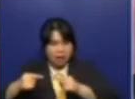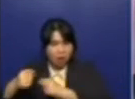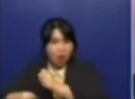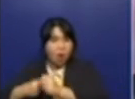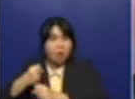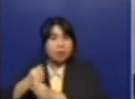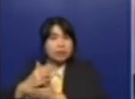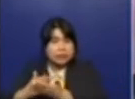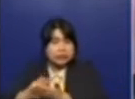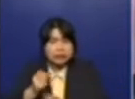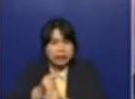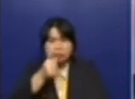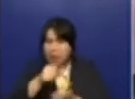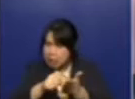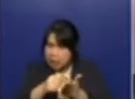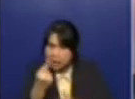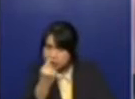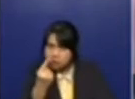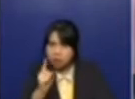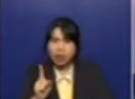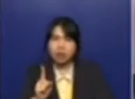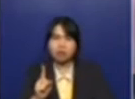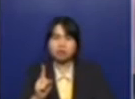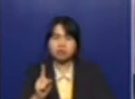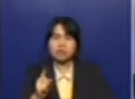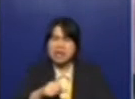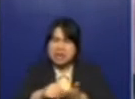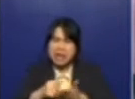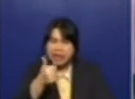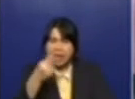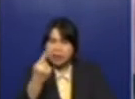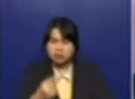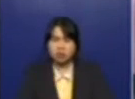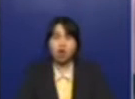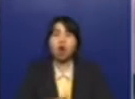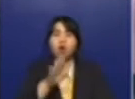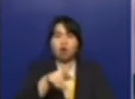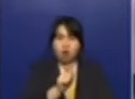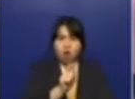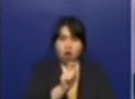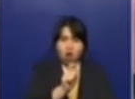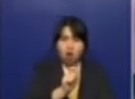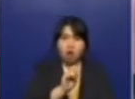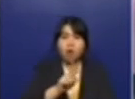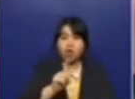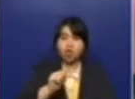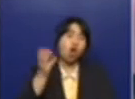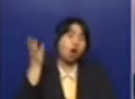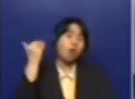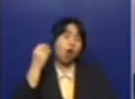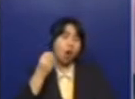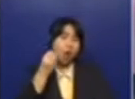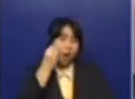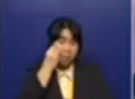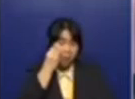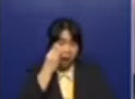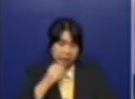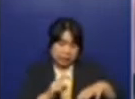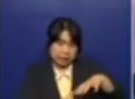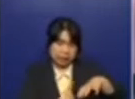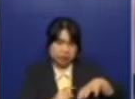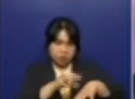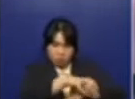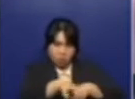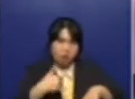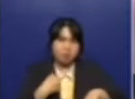ก้ได้อย่างเดียวครับท่านประธานปฏิรูปท้องถิ่นเนี่ยแก้จากอบต.เนี่ยเดิมหมู่บ้านละ2คน